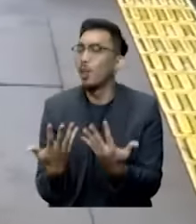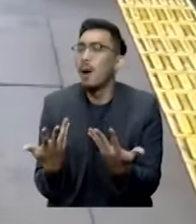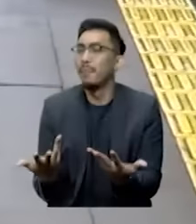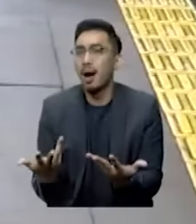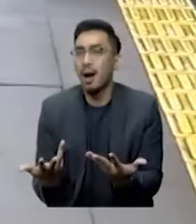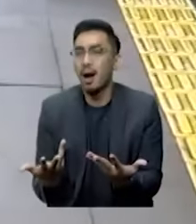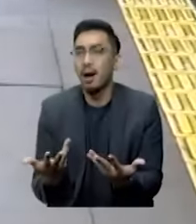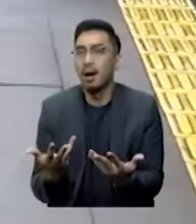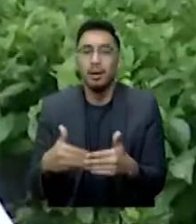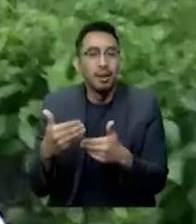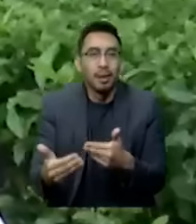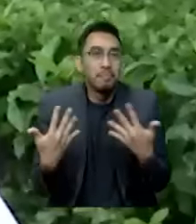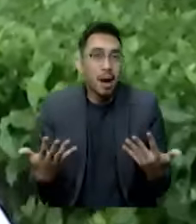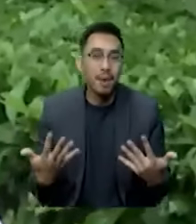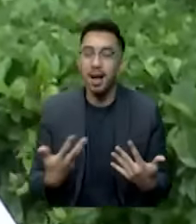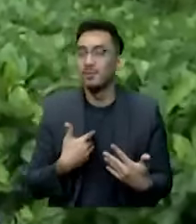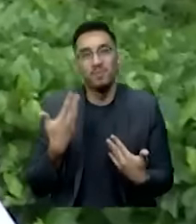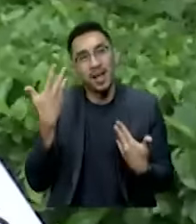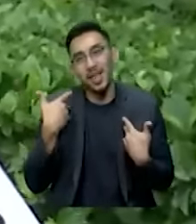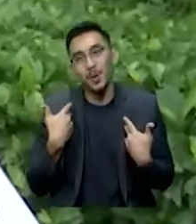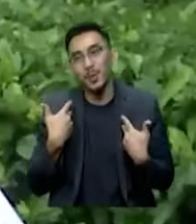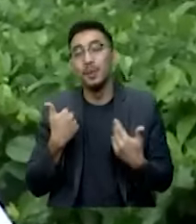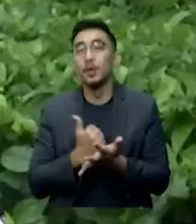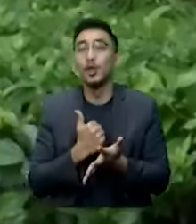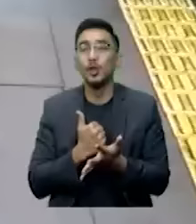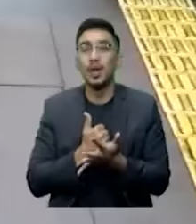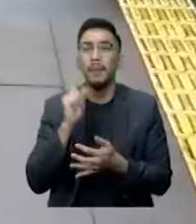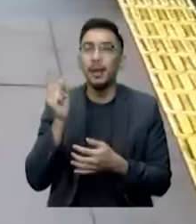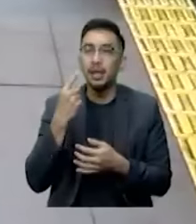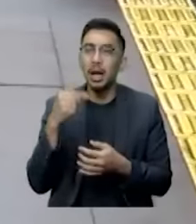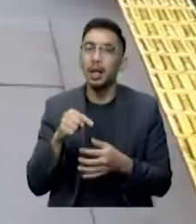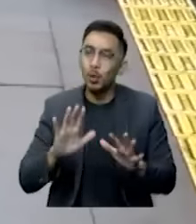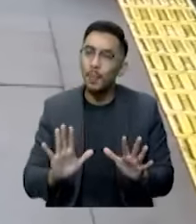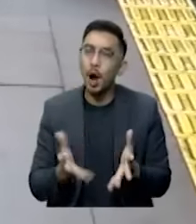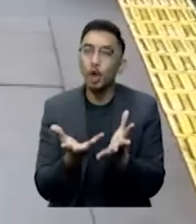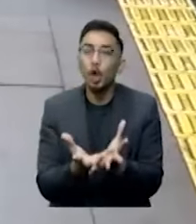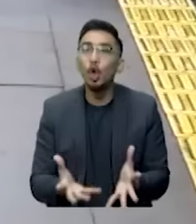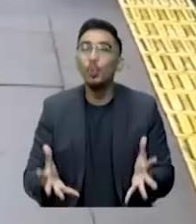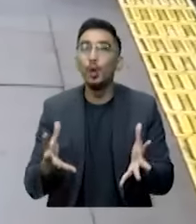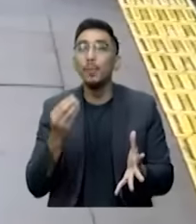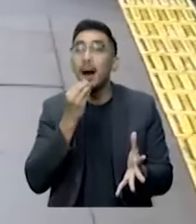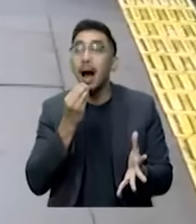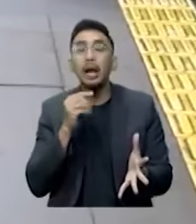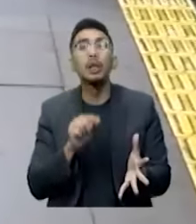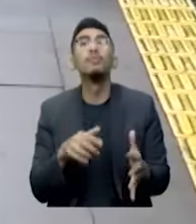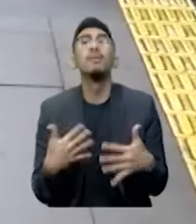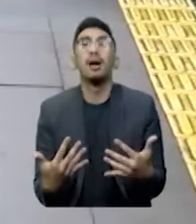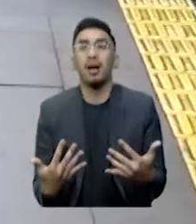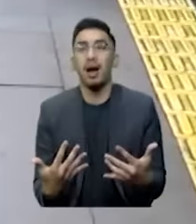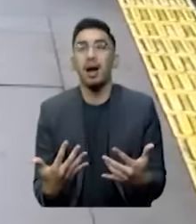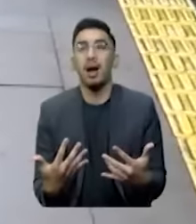dan seberapa antusias sih sebenarnya pemerintah untuk membangun lumbung pangan ini. Apalagi sekarang harga pangan juga naik terus ya, khususnya cabai,